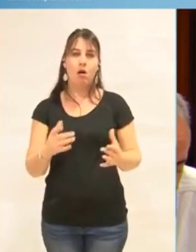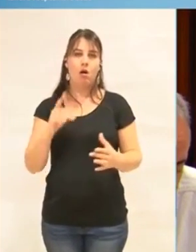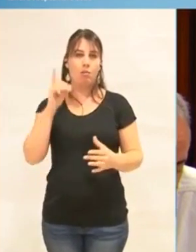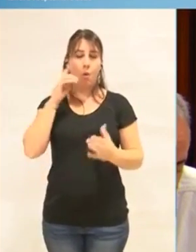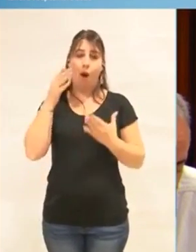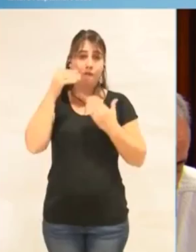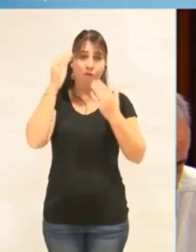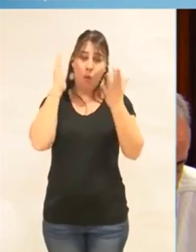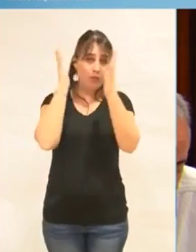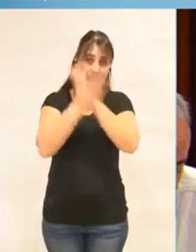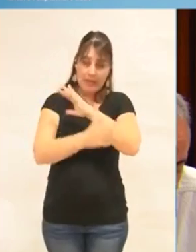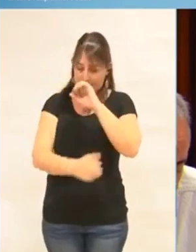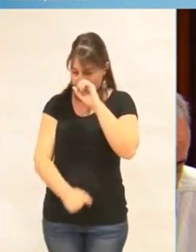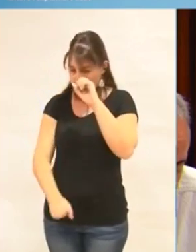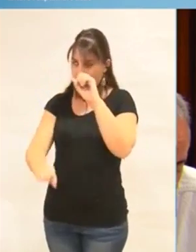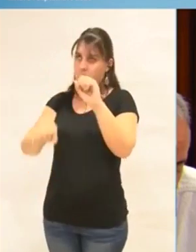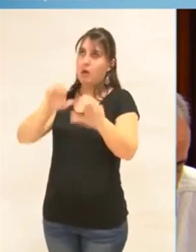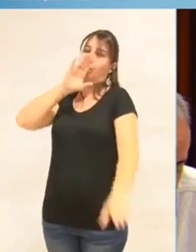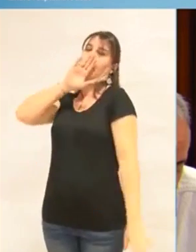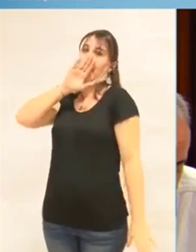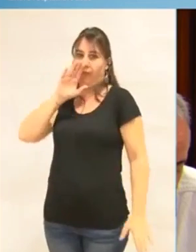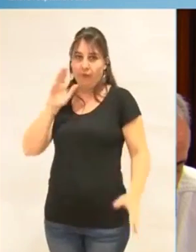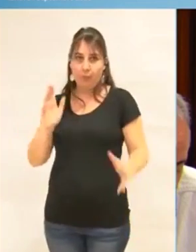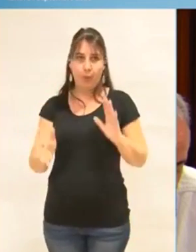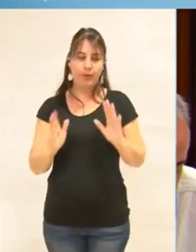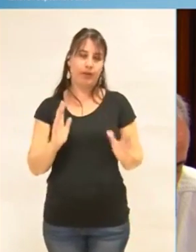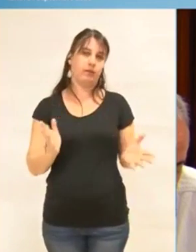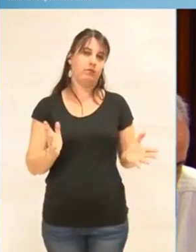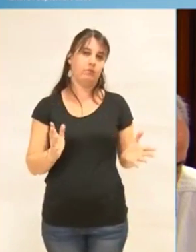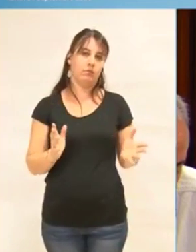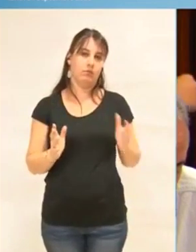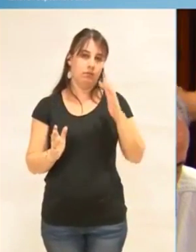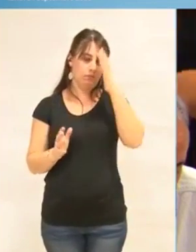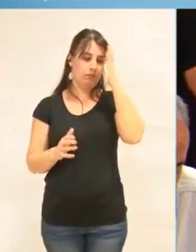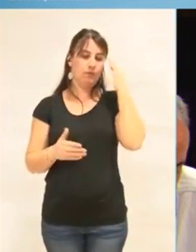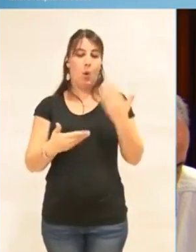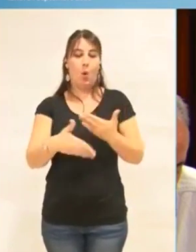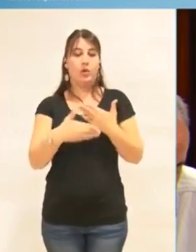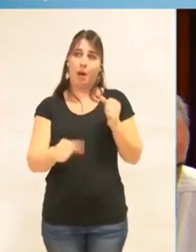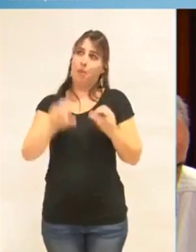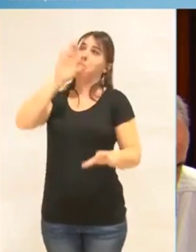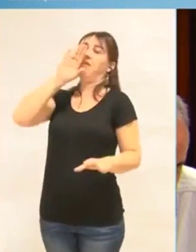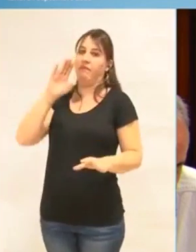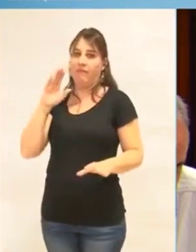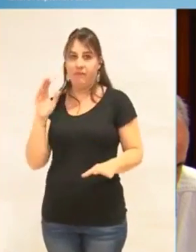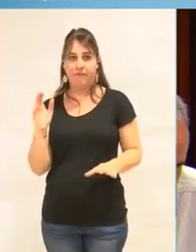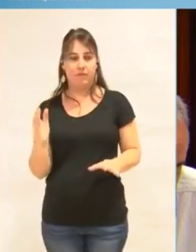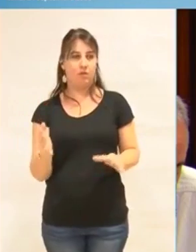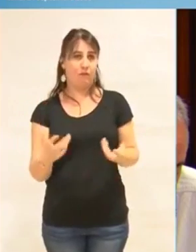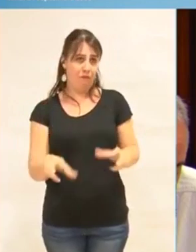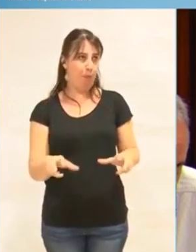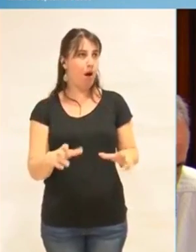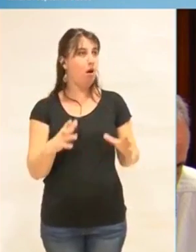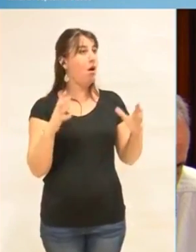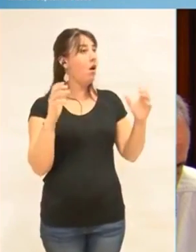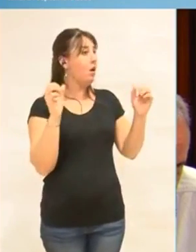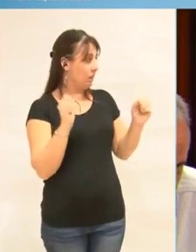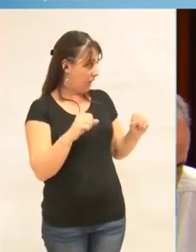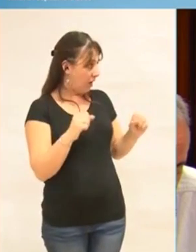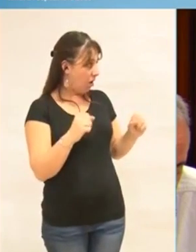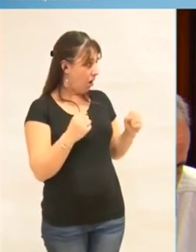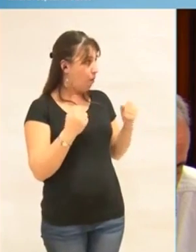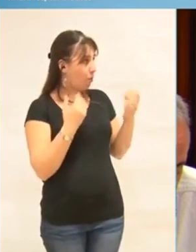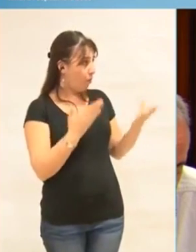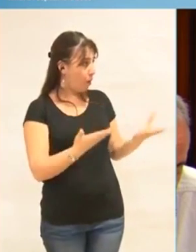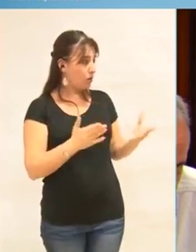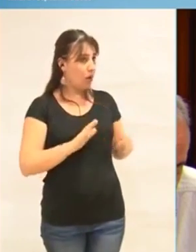vœux qui pourraient nous revenir un peu en boomerang dans un premier temps, ce que je ne souhaite pas. Donc si vous êtes d'accord, puisque chacun fait